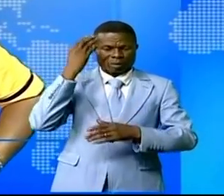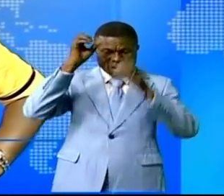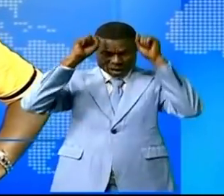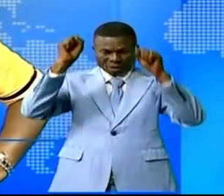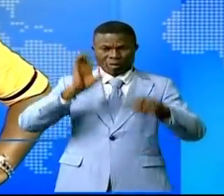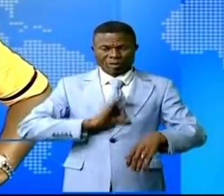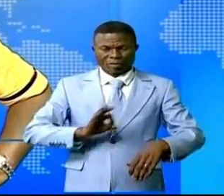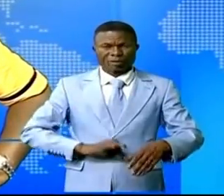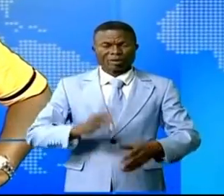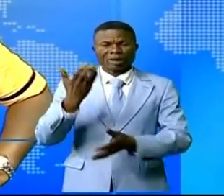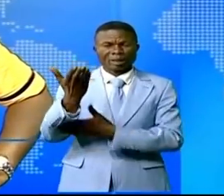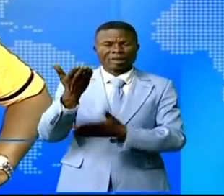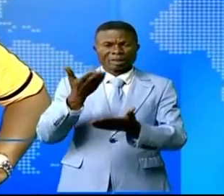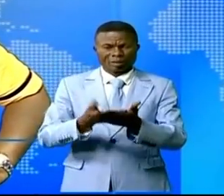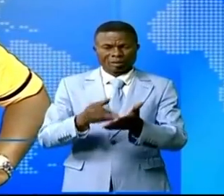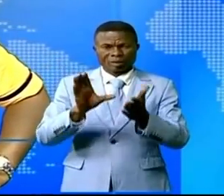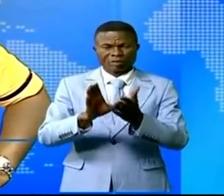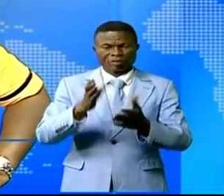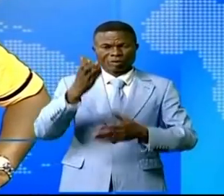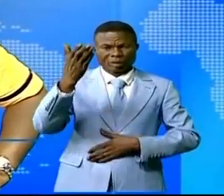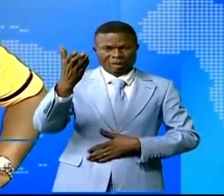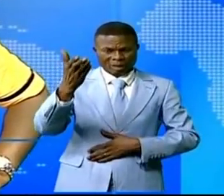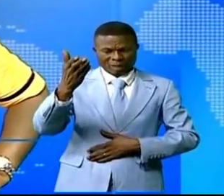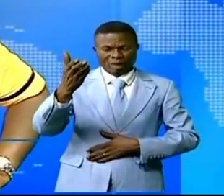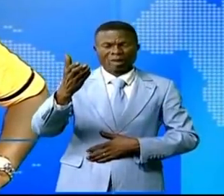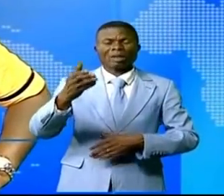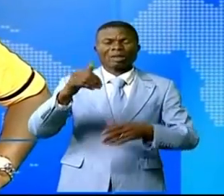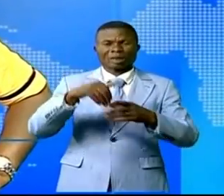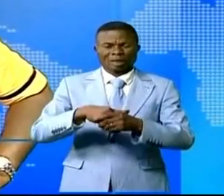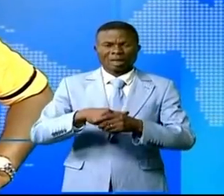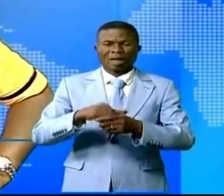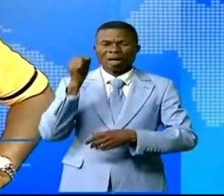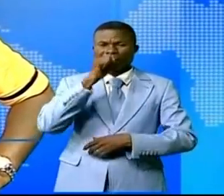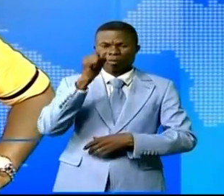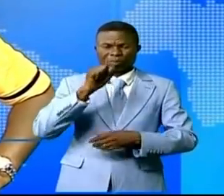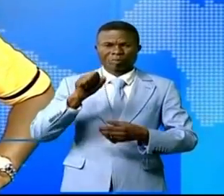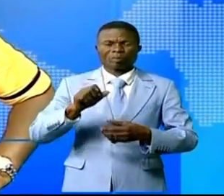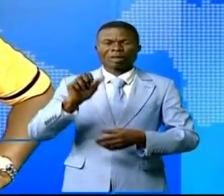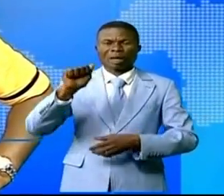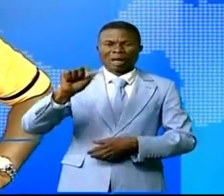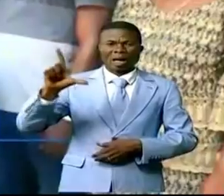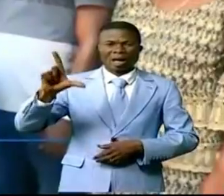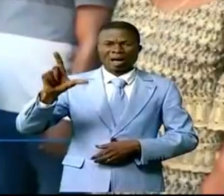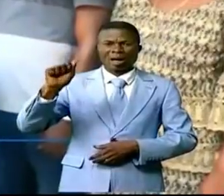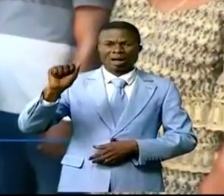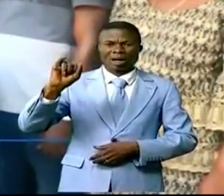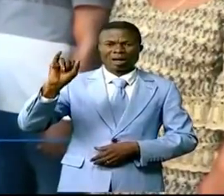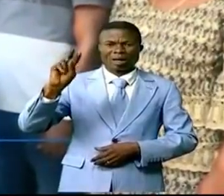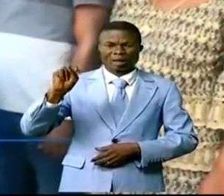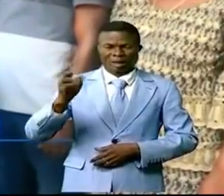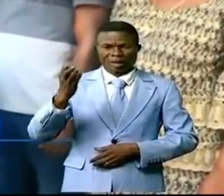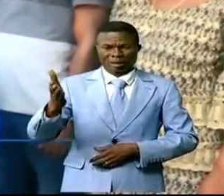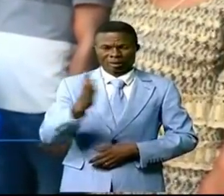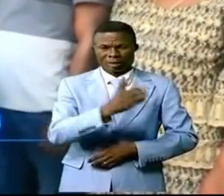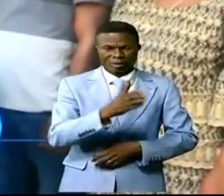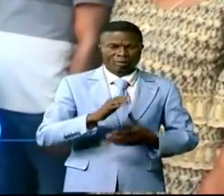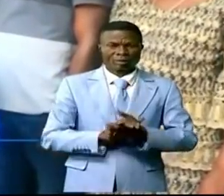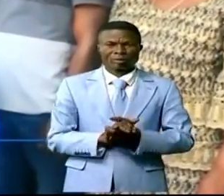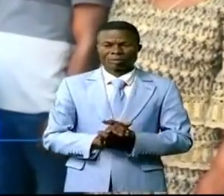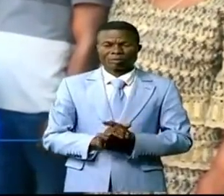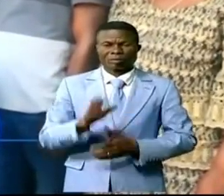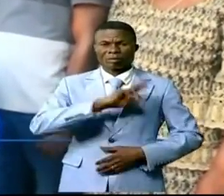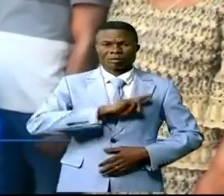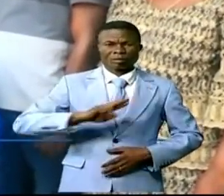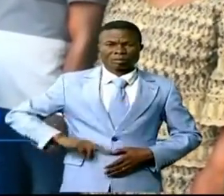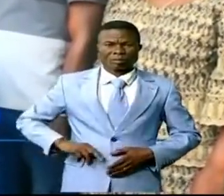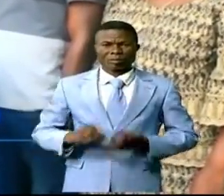de l'État, Félix-Antoine Tshisekedi. On les écoute au micro de Alain Bikaï. Égard des engins politiques en République démocratique